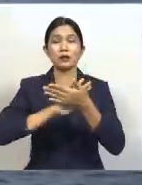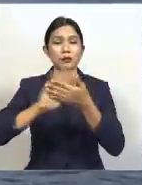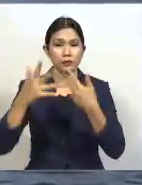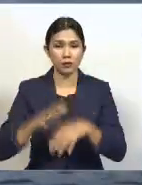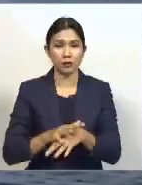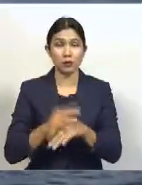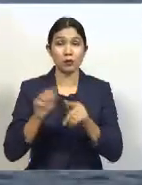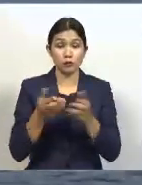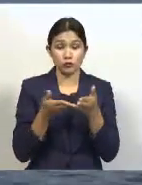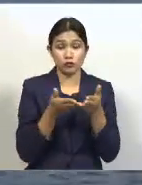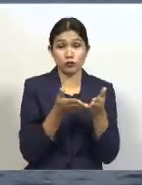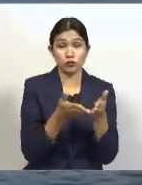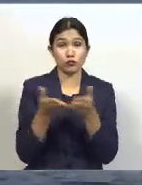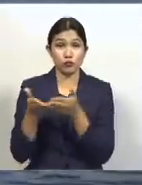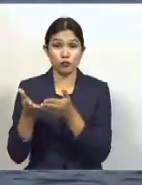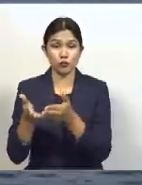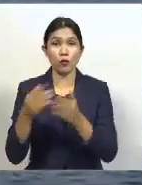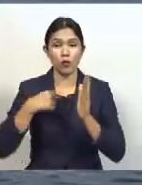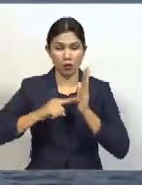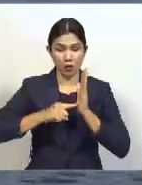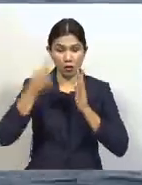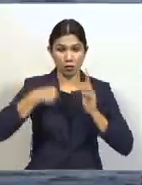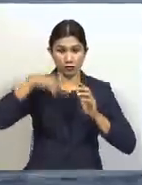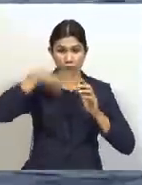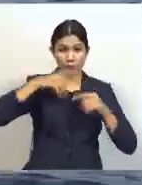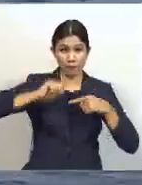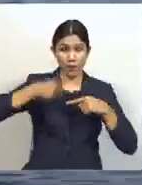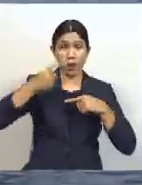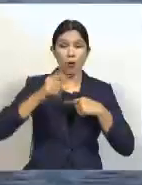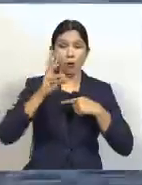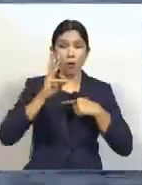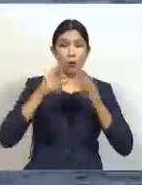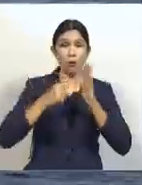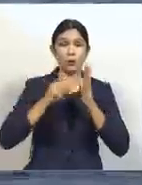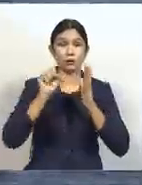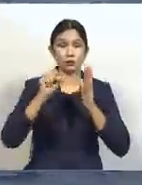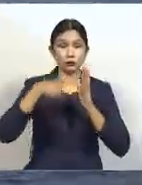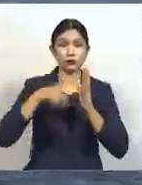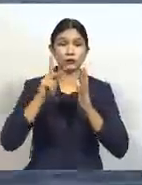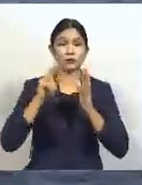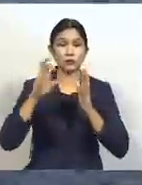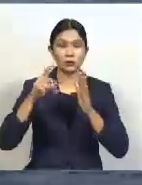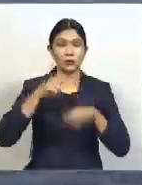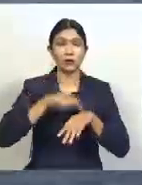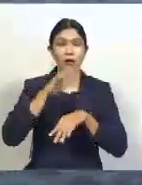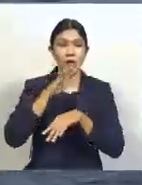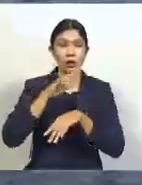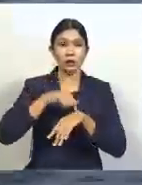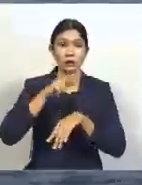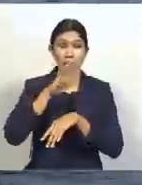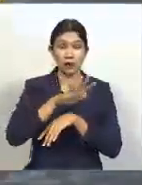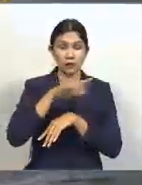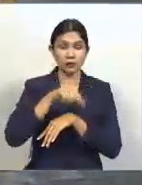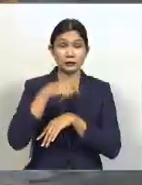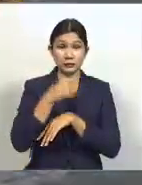นเรือพระราชพิธีเริ่มเคลื่อนออกจากท่าวาสุกรีในเวลาประมาณ 15:50 นมายังท่าราชว